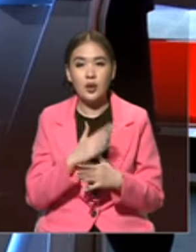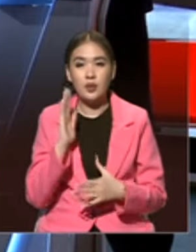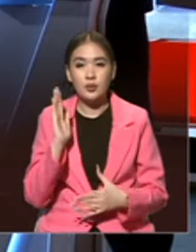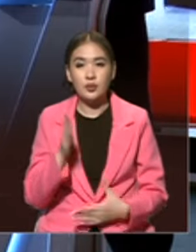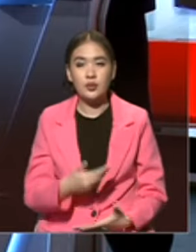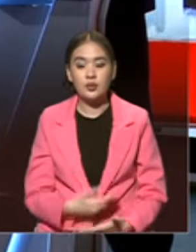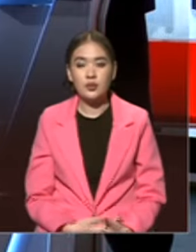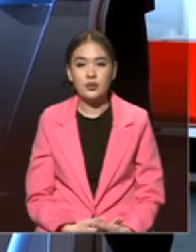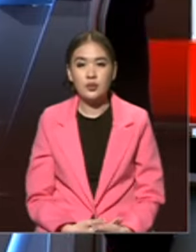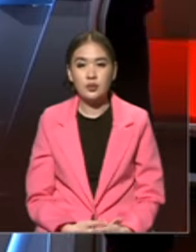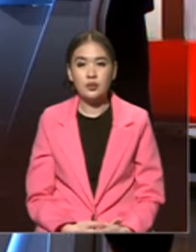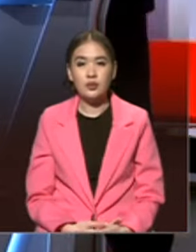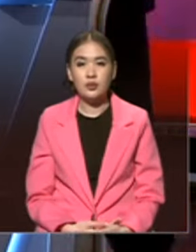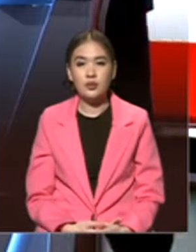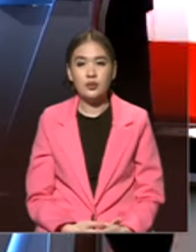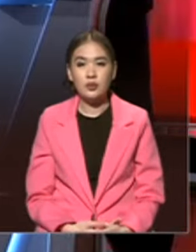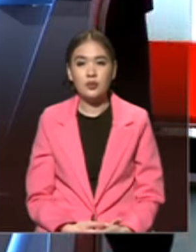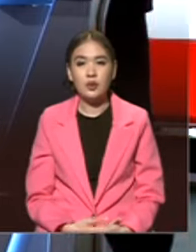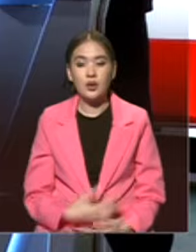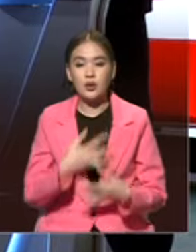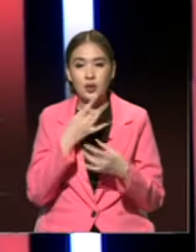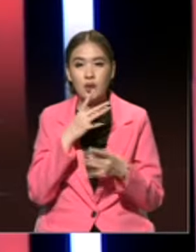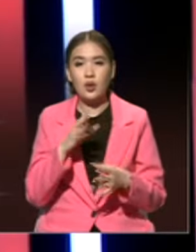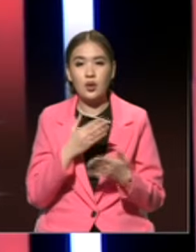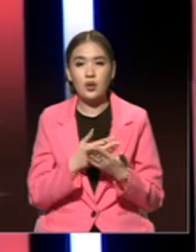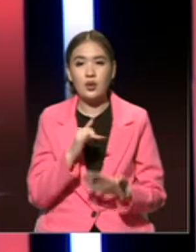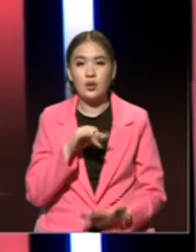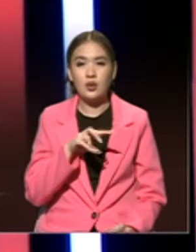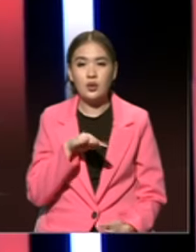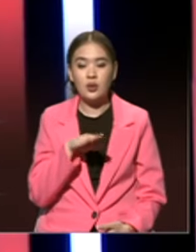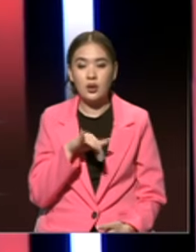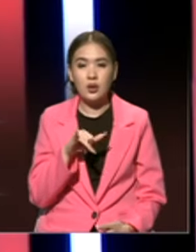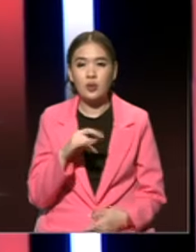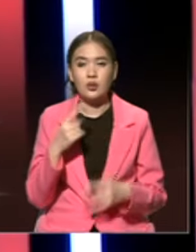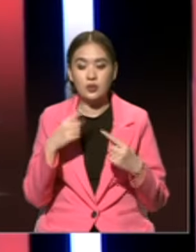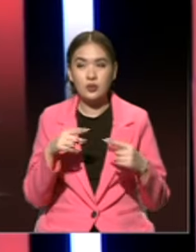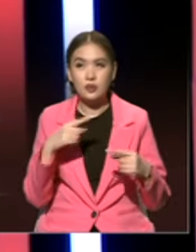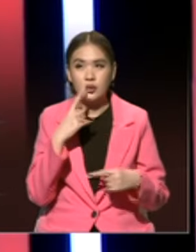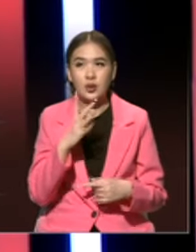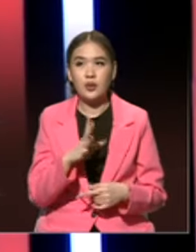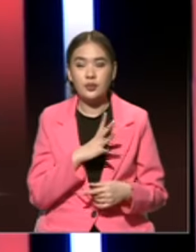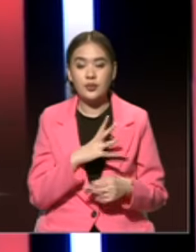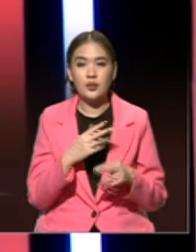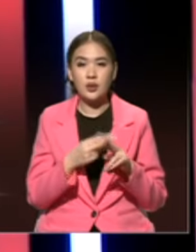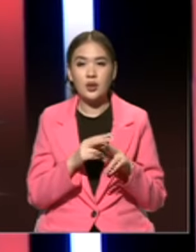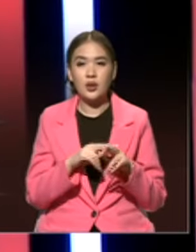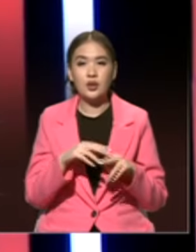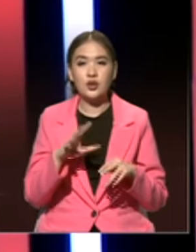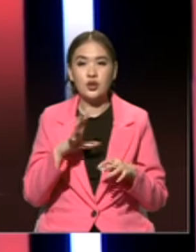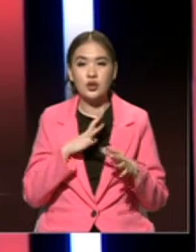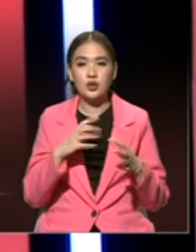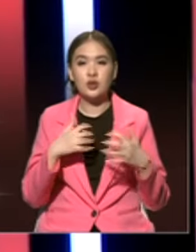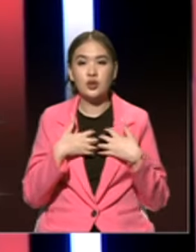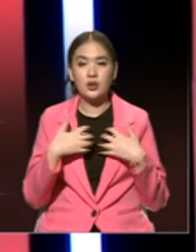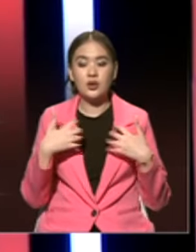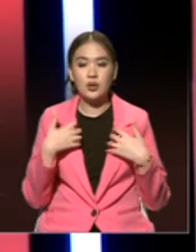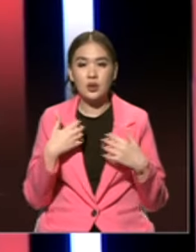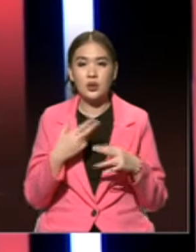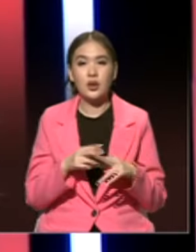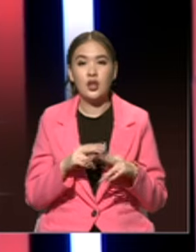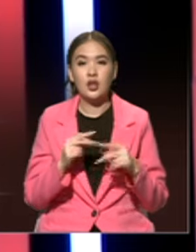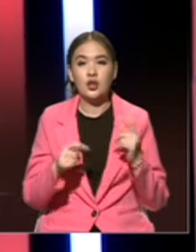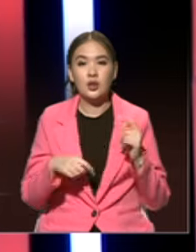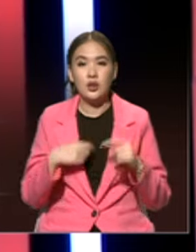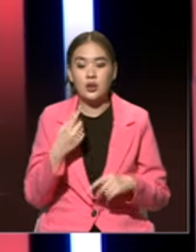басым. Осы бәрібір енді Ұлытауды айтып жатырмыз ғой, енді бұдан да басқа өңірлерде осы жылқы малынан шығын болмады емес,